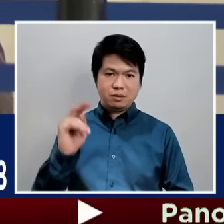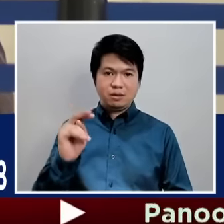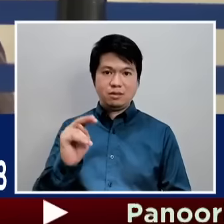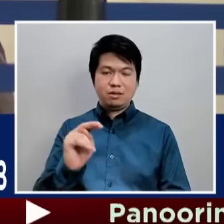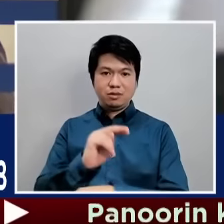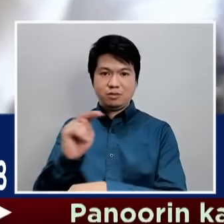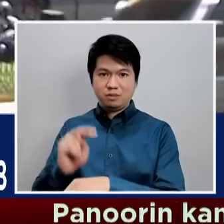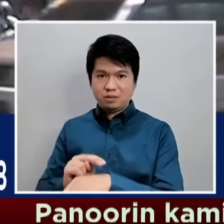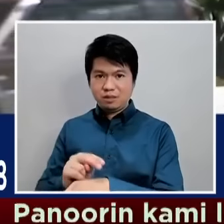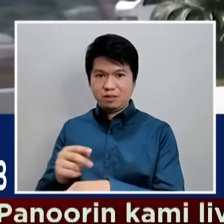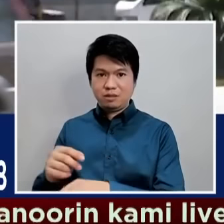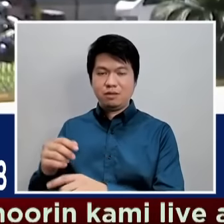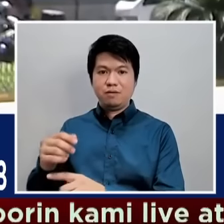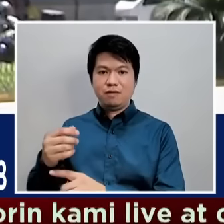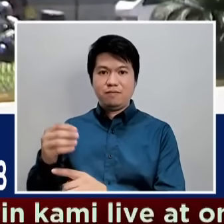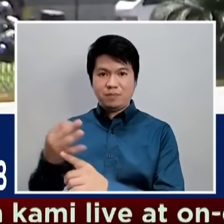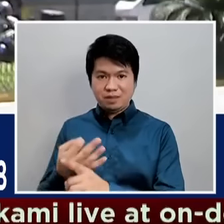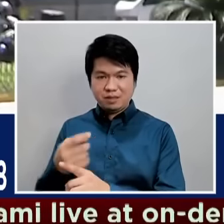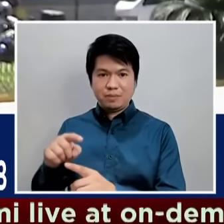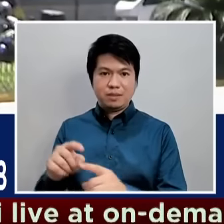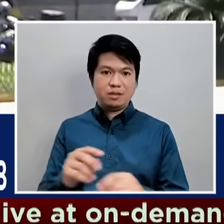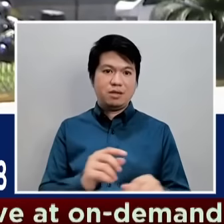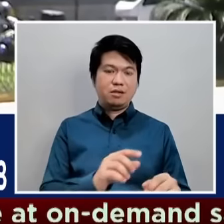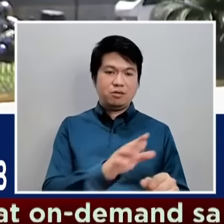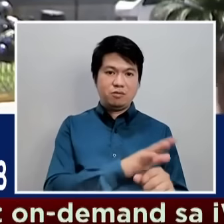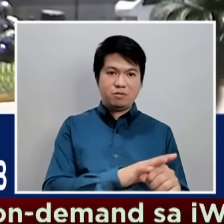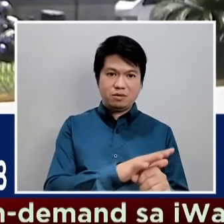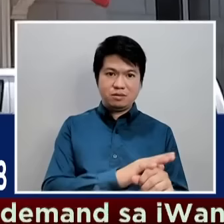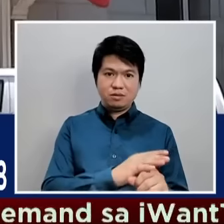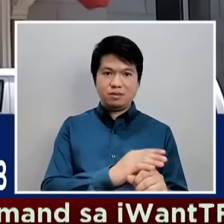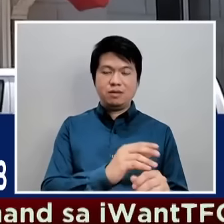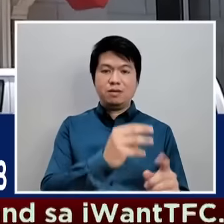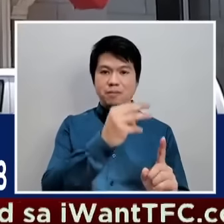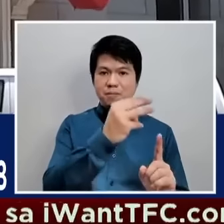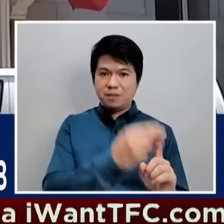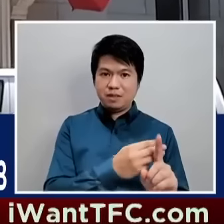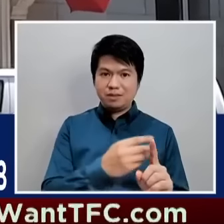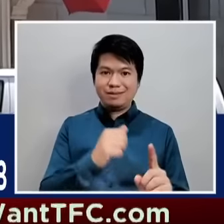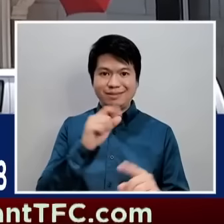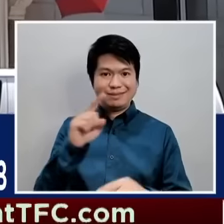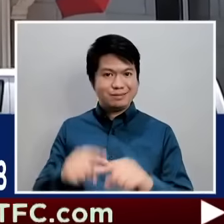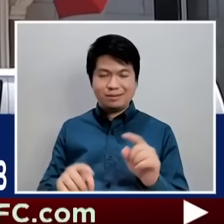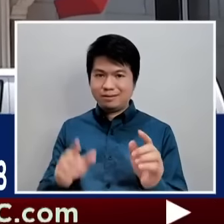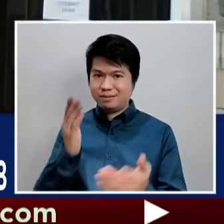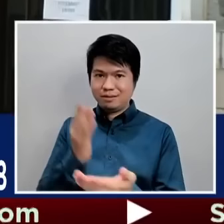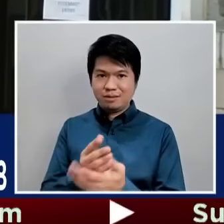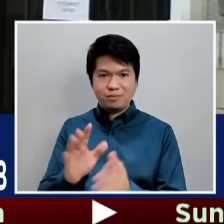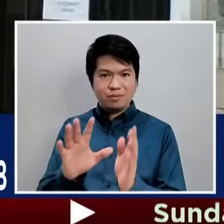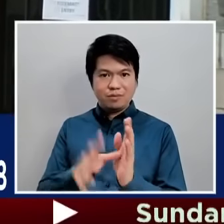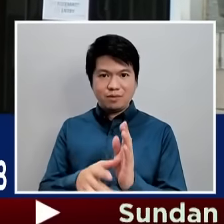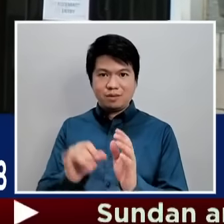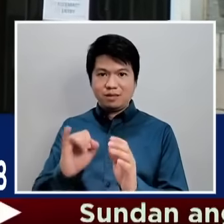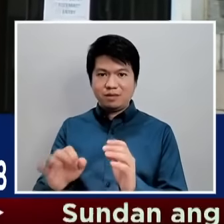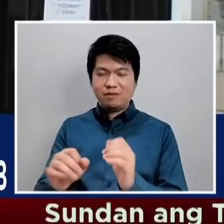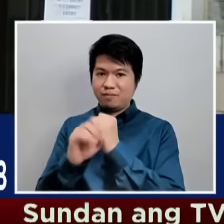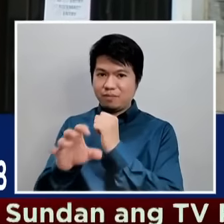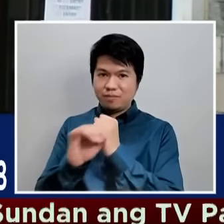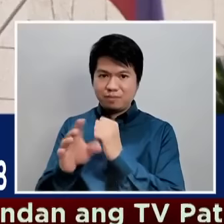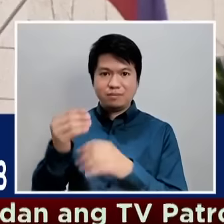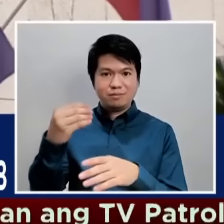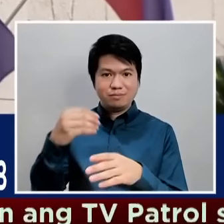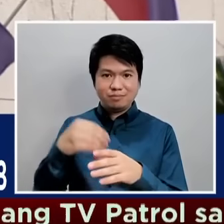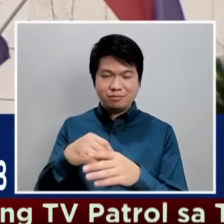post aspirants, hindi sila pwedeng pigilan ng COMELEC kung bigla nilang ipopromote ang sarili sa loob mismo ng COC filing